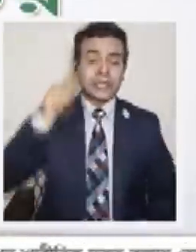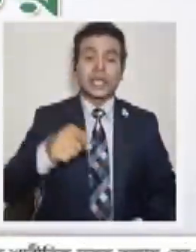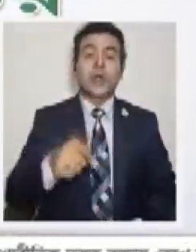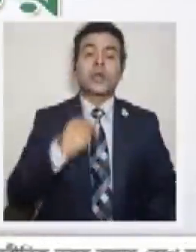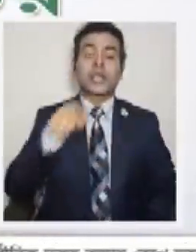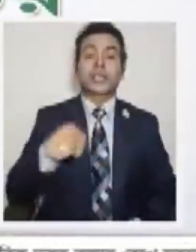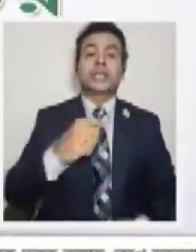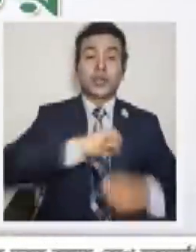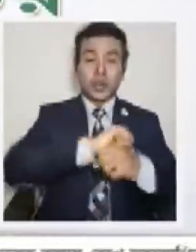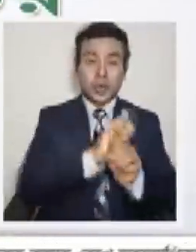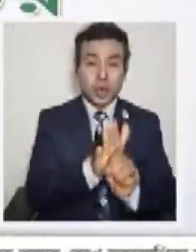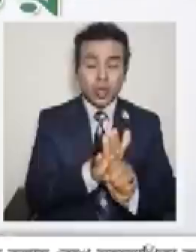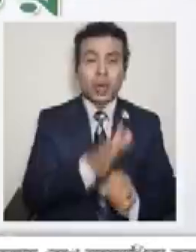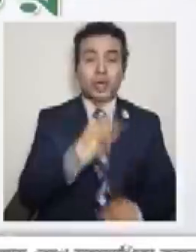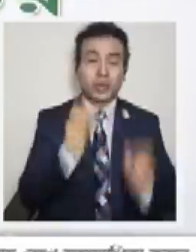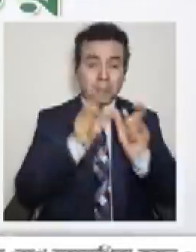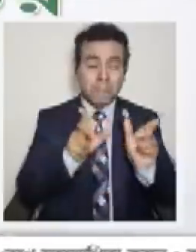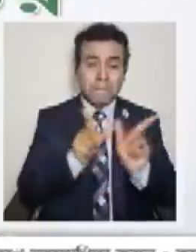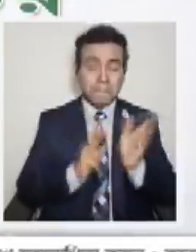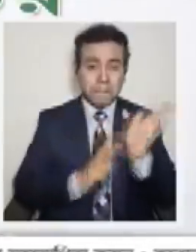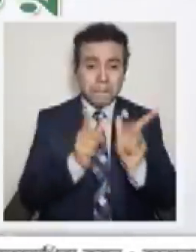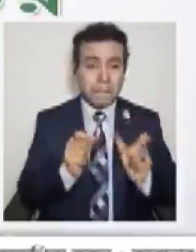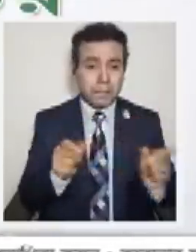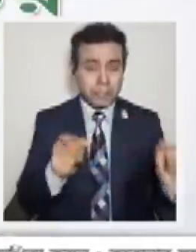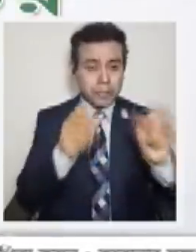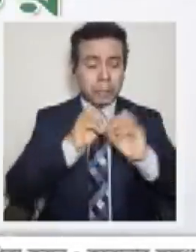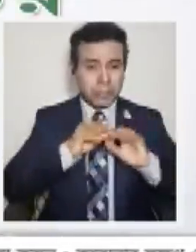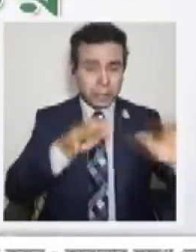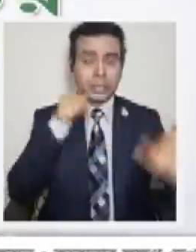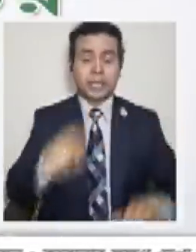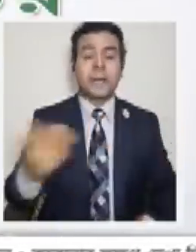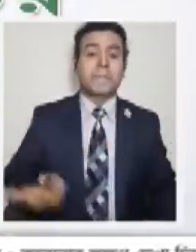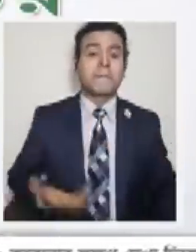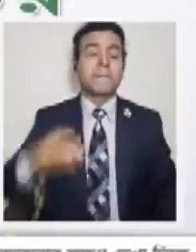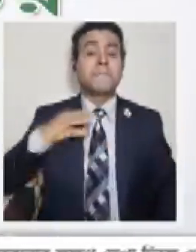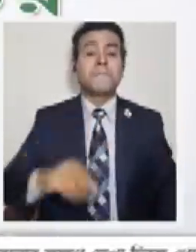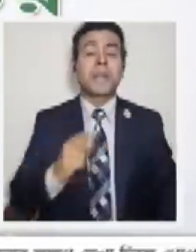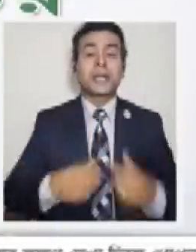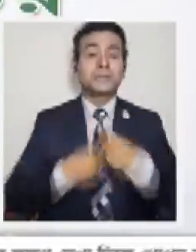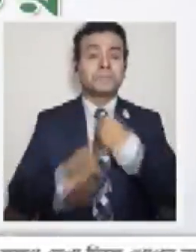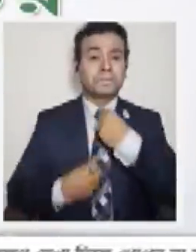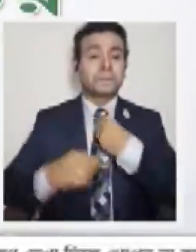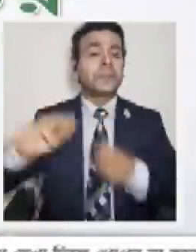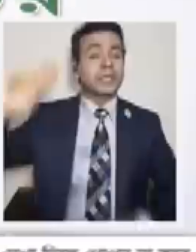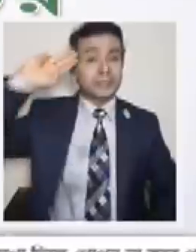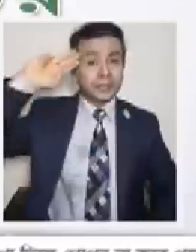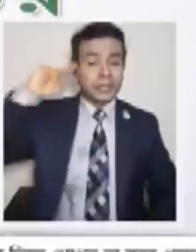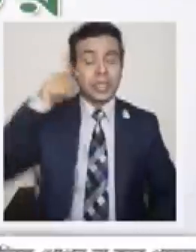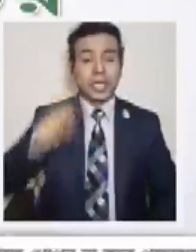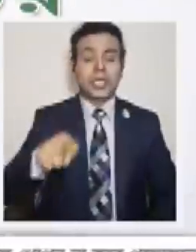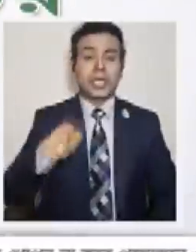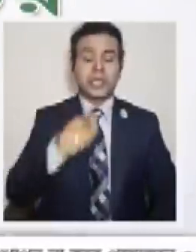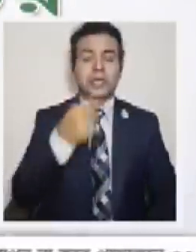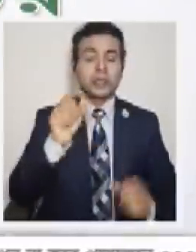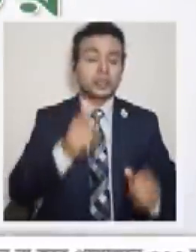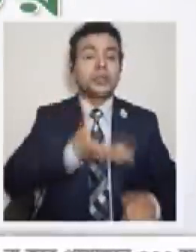কৃতজ্ঞতা জানাবো বাংলাদেশ স্কাউটকে, করোনা সংক্রামক এবং বিস্তার রোধে গণসচেতনতা তৈরির